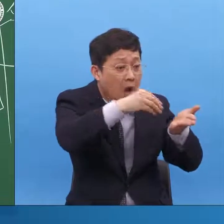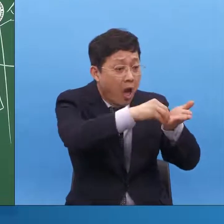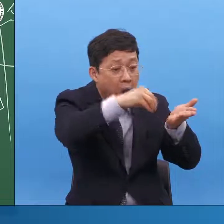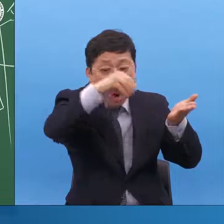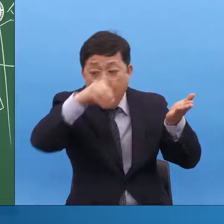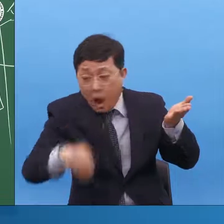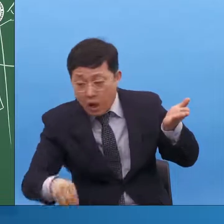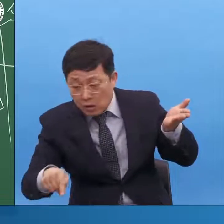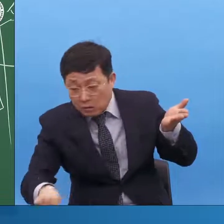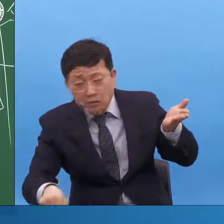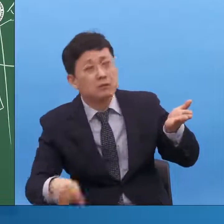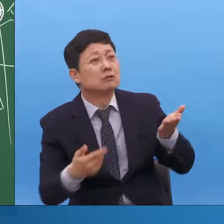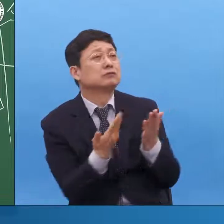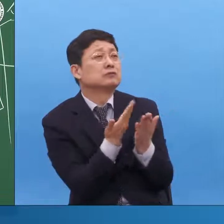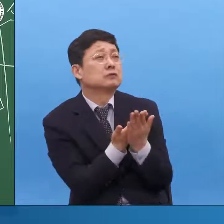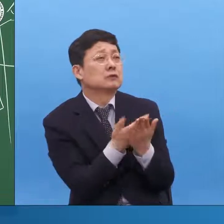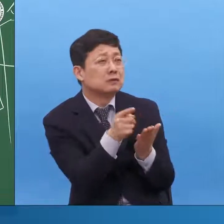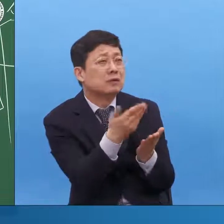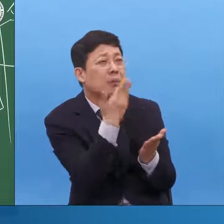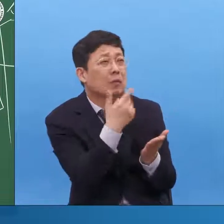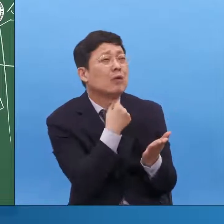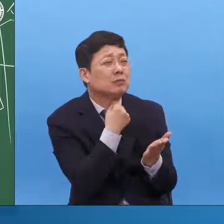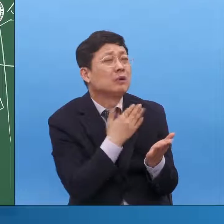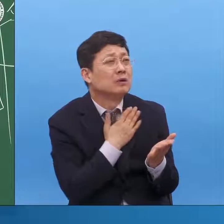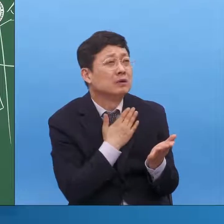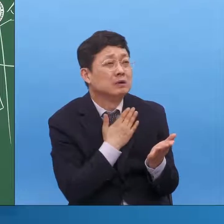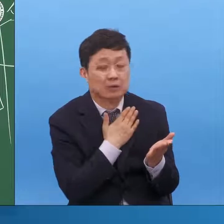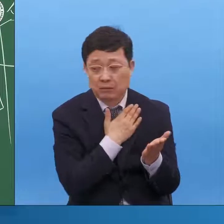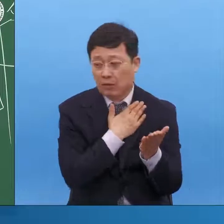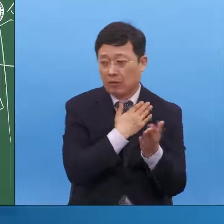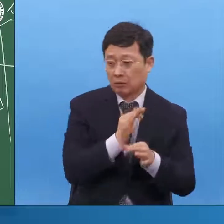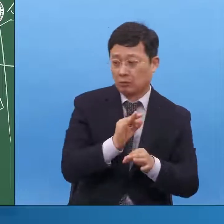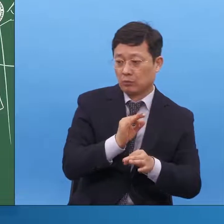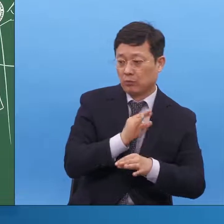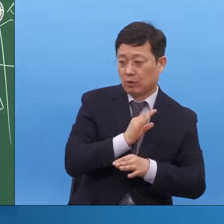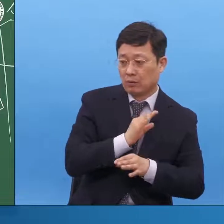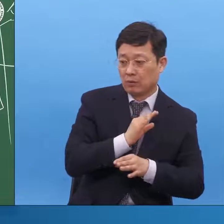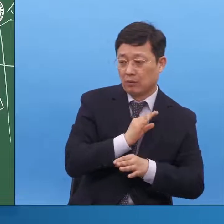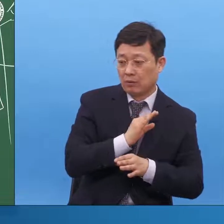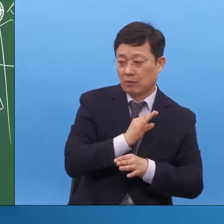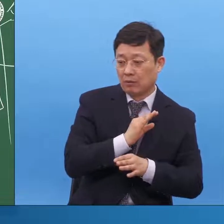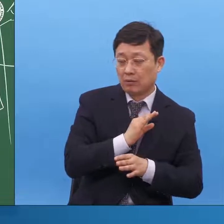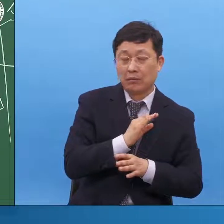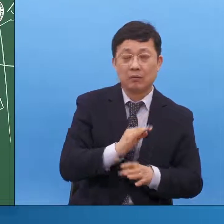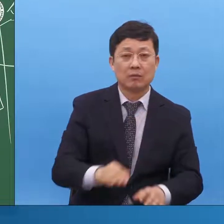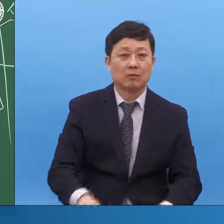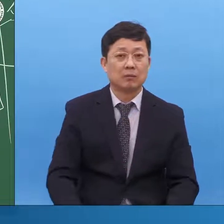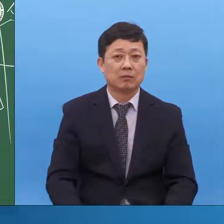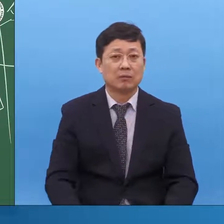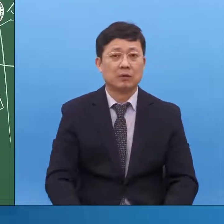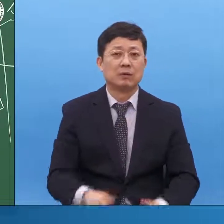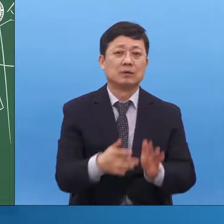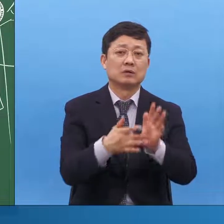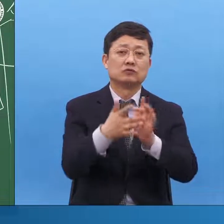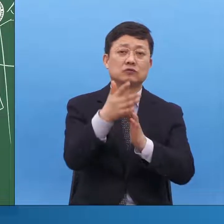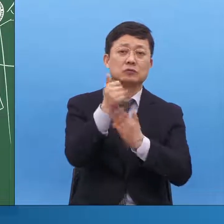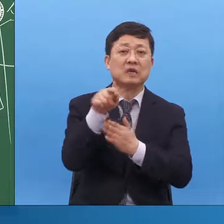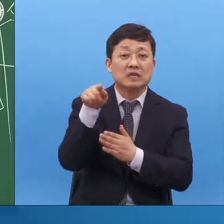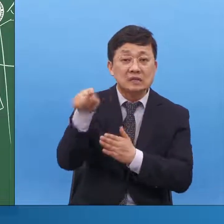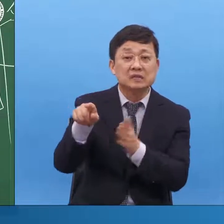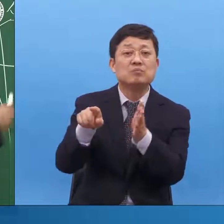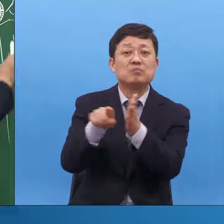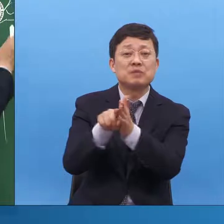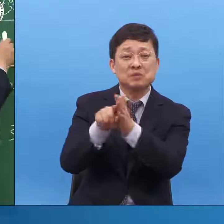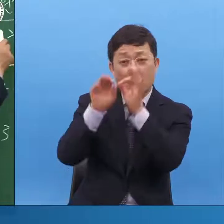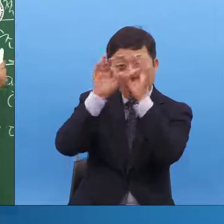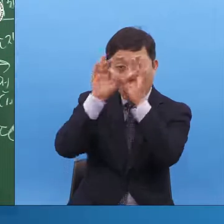table. 예수님이 깜짝 놀란 거죠. And Jesus was truly surprised. 예수님께서 이 고쳐주는 놀라운 역사였나. And so the amazing works take